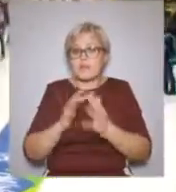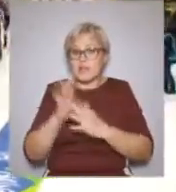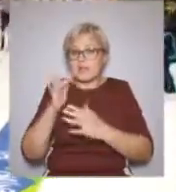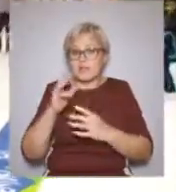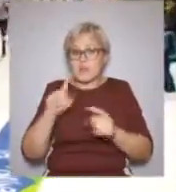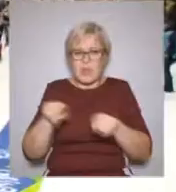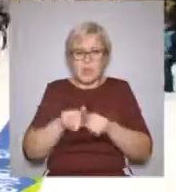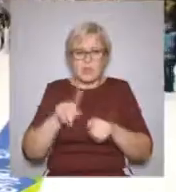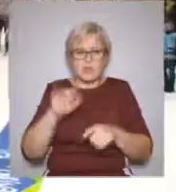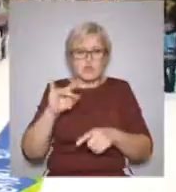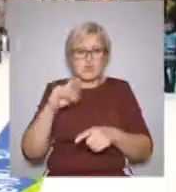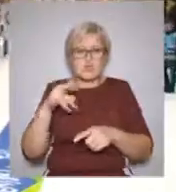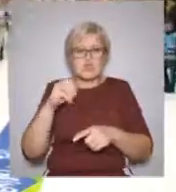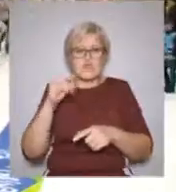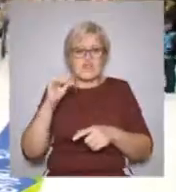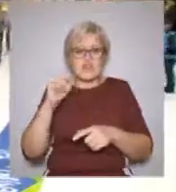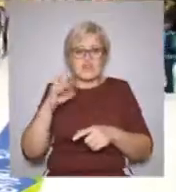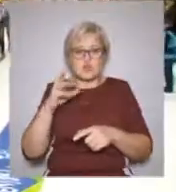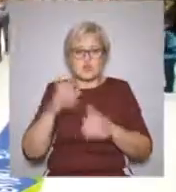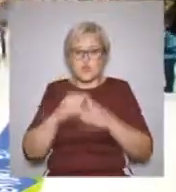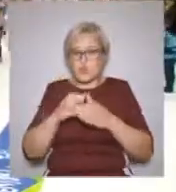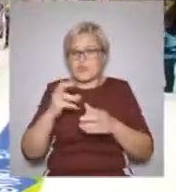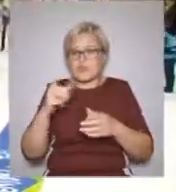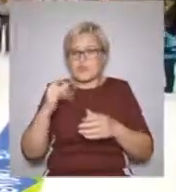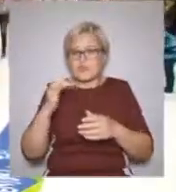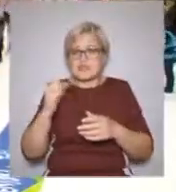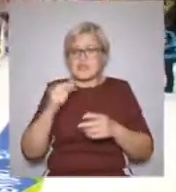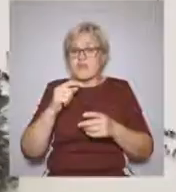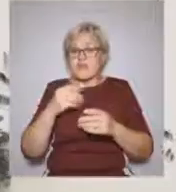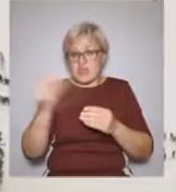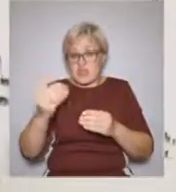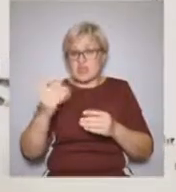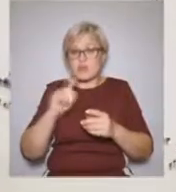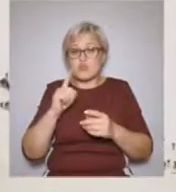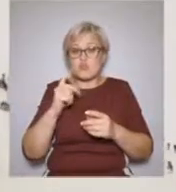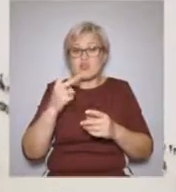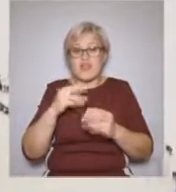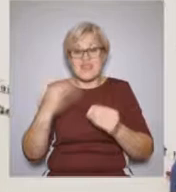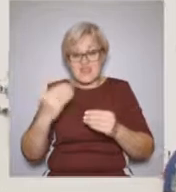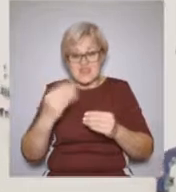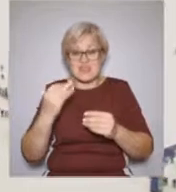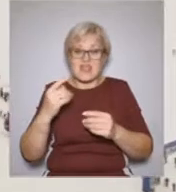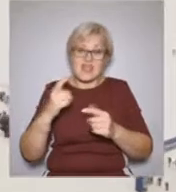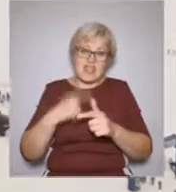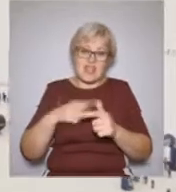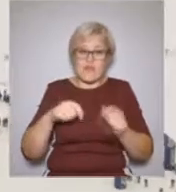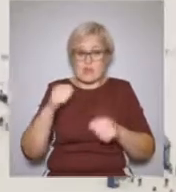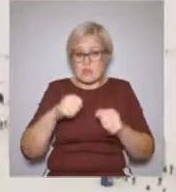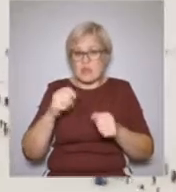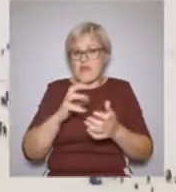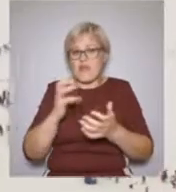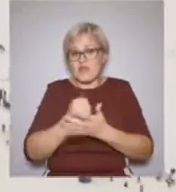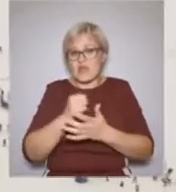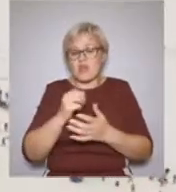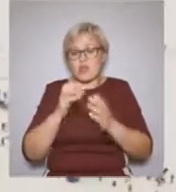свой маркетинг все правильно но она должна перевести подобию тур де франс на кубок дэвиса